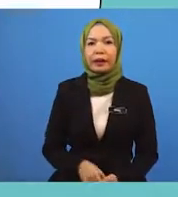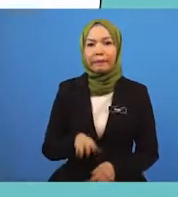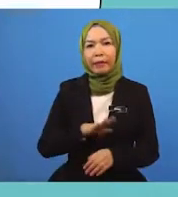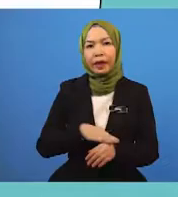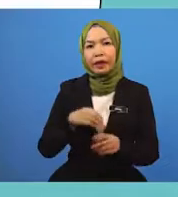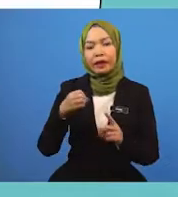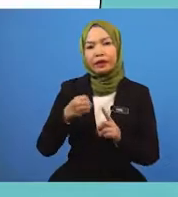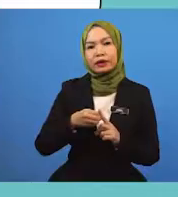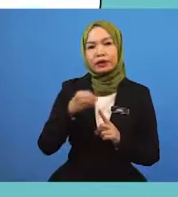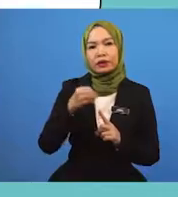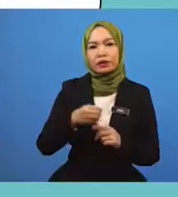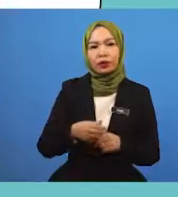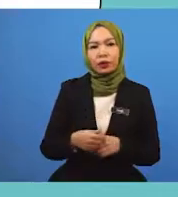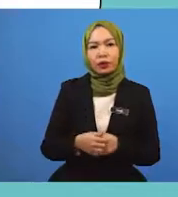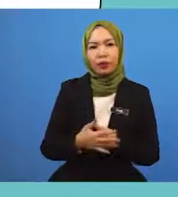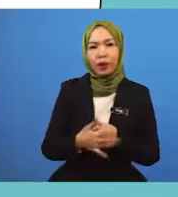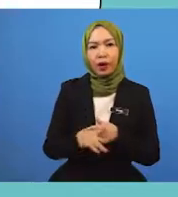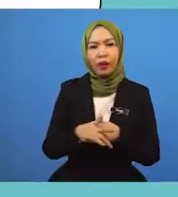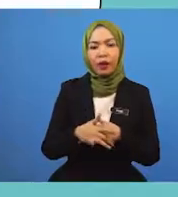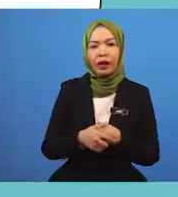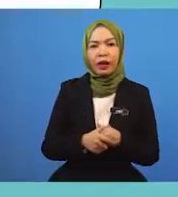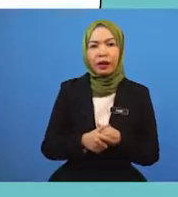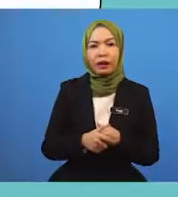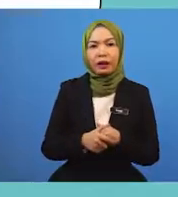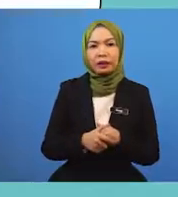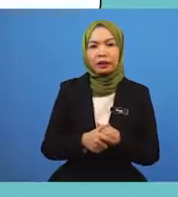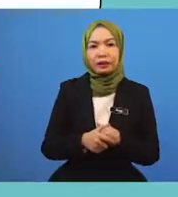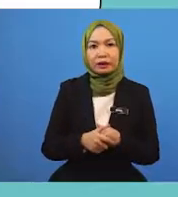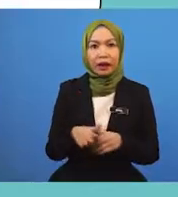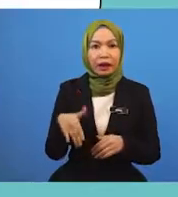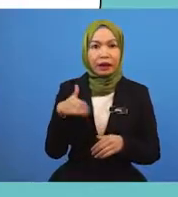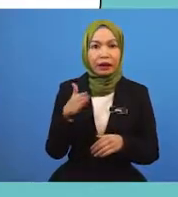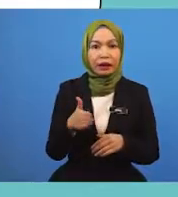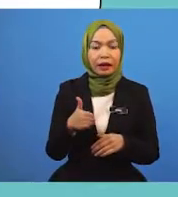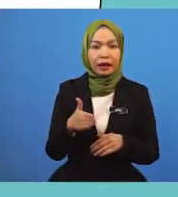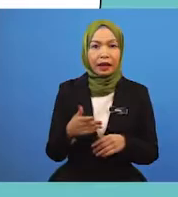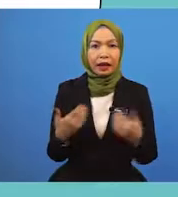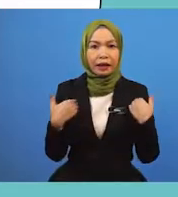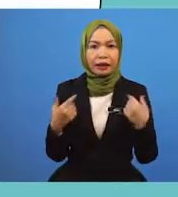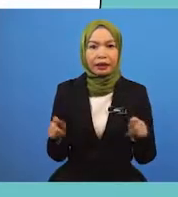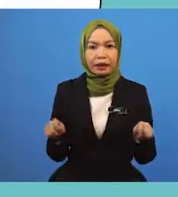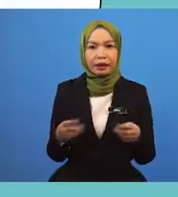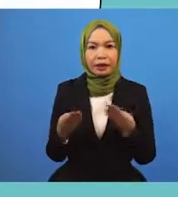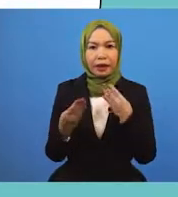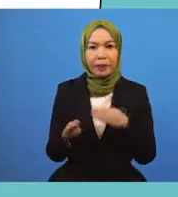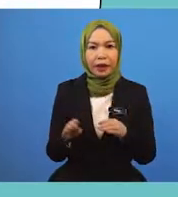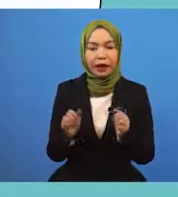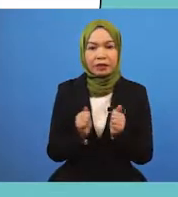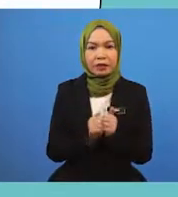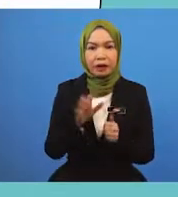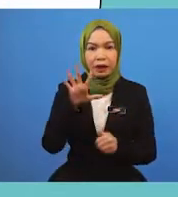ialah 28 darjah Celsius akan bertindak balas dengan